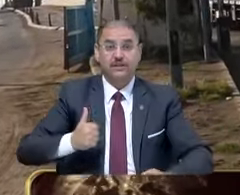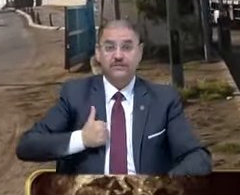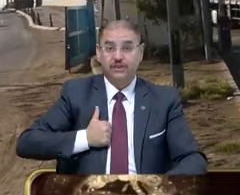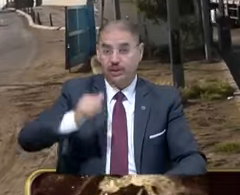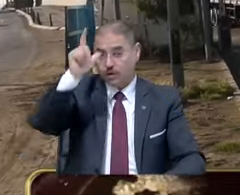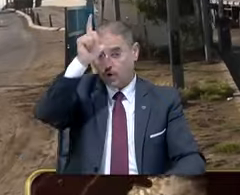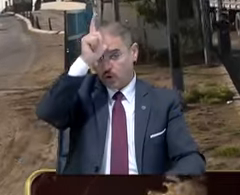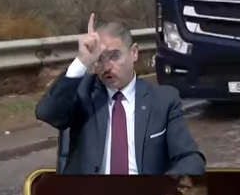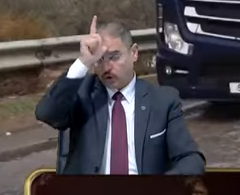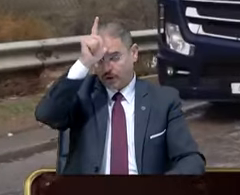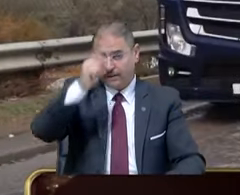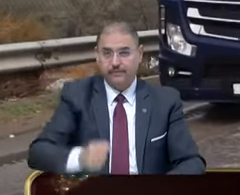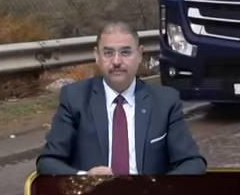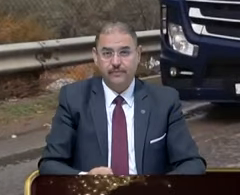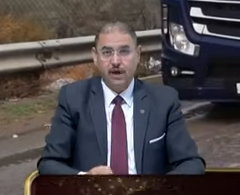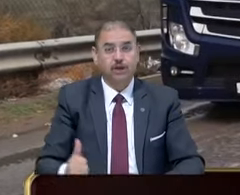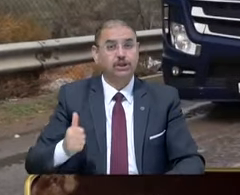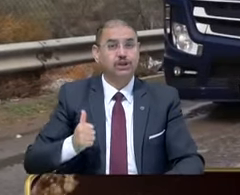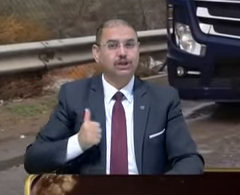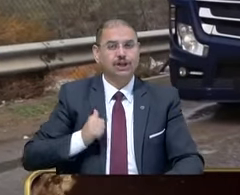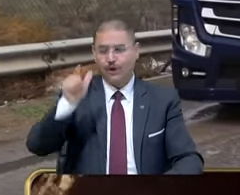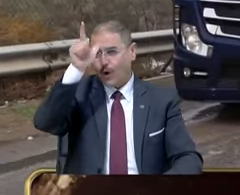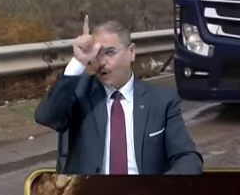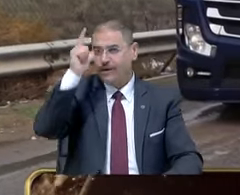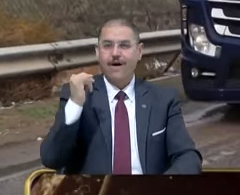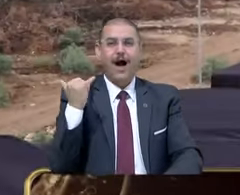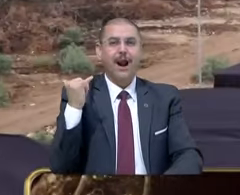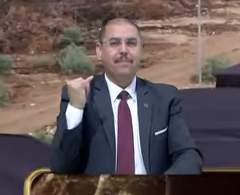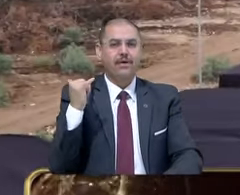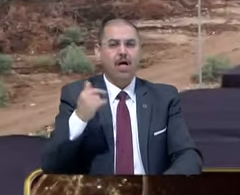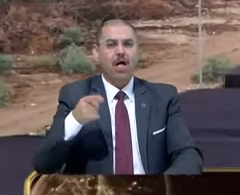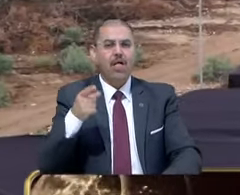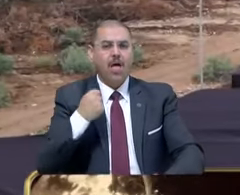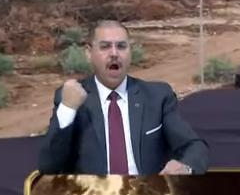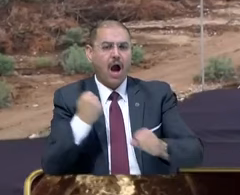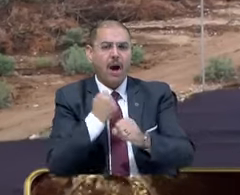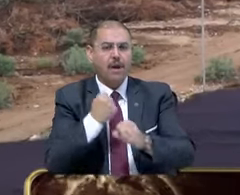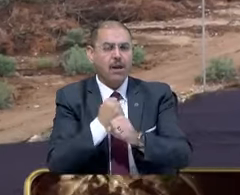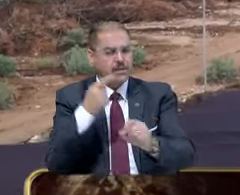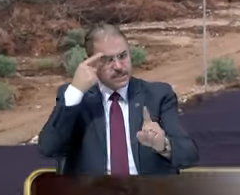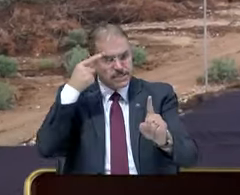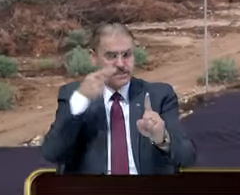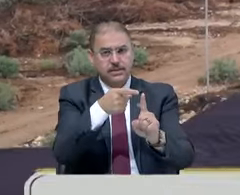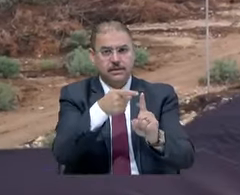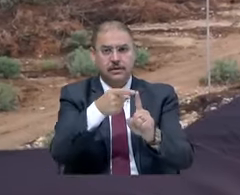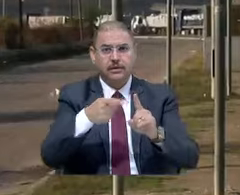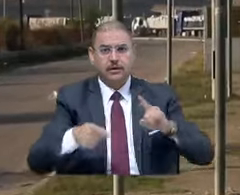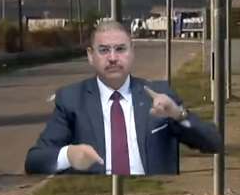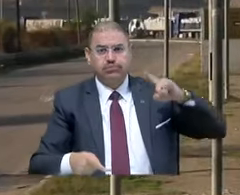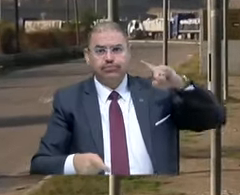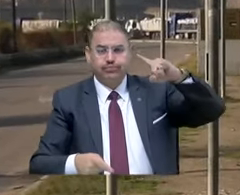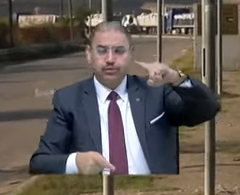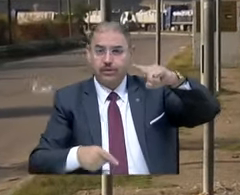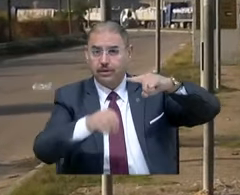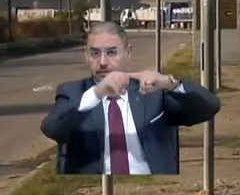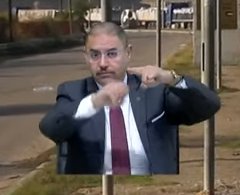الاردنيه الجيش العربي تعمل على تسيير المساعدات الانسانيه الاغاثه عبر جسر جوي واخر